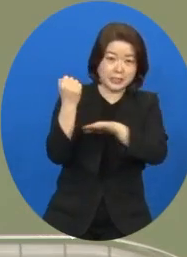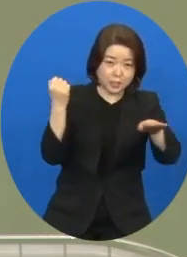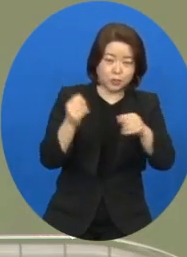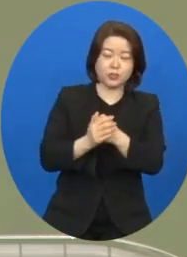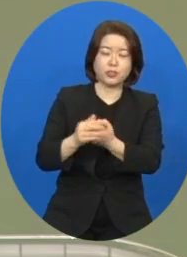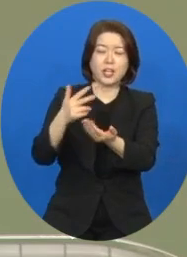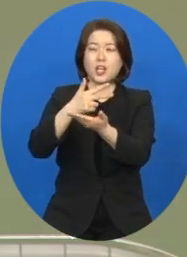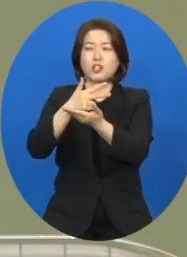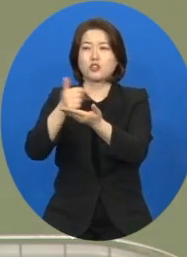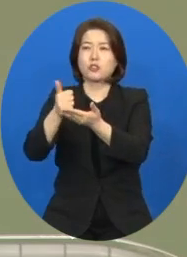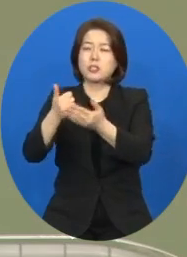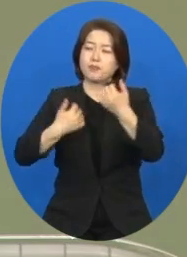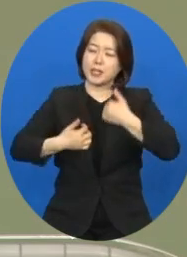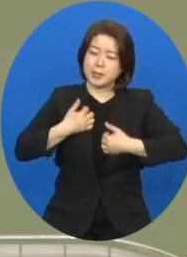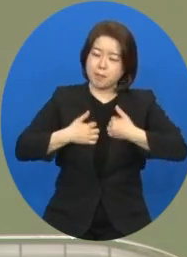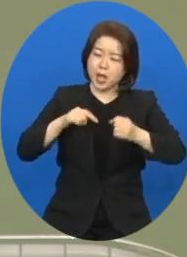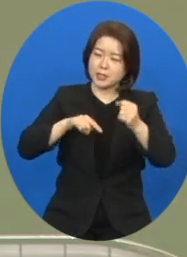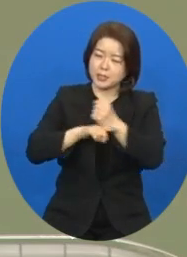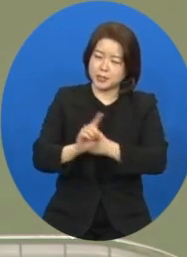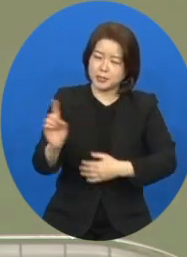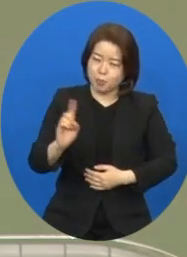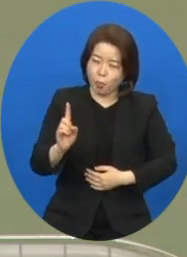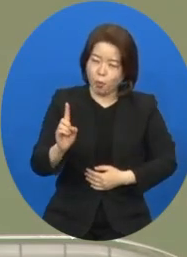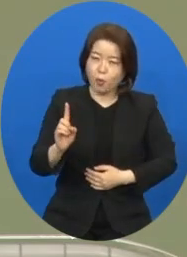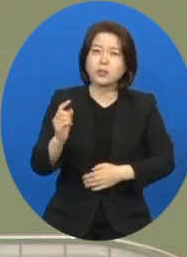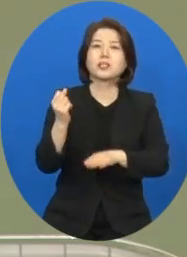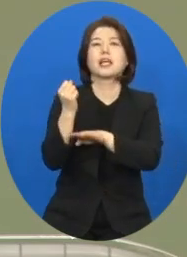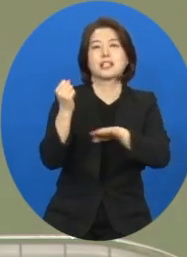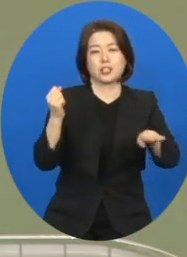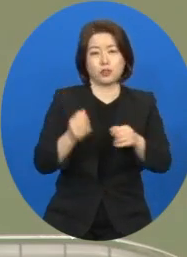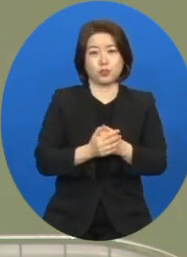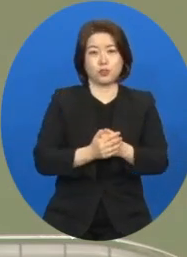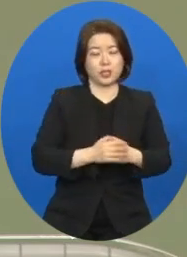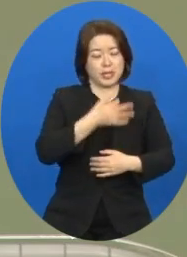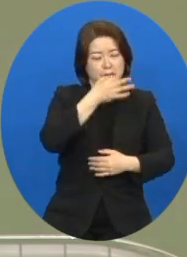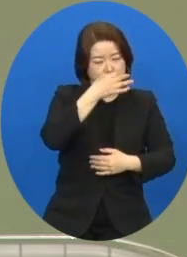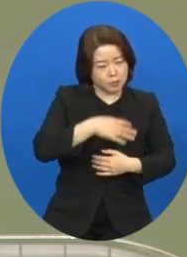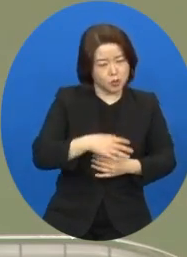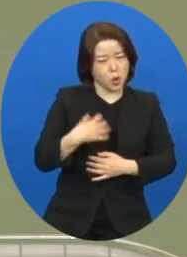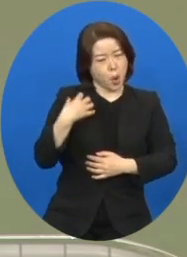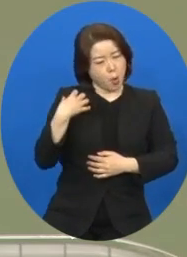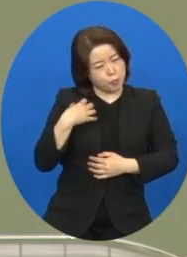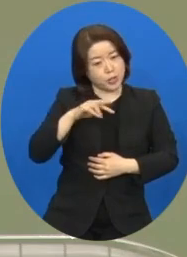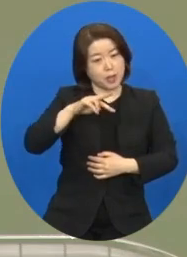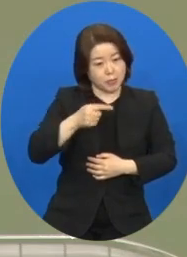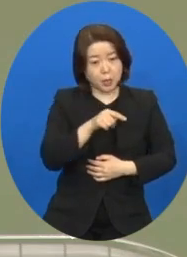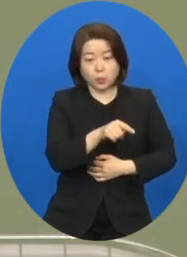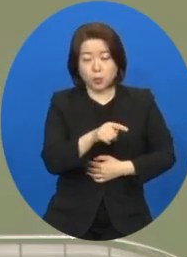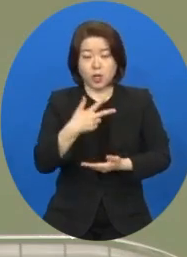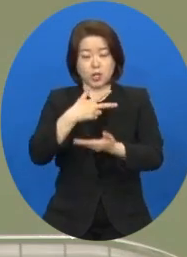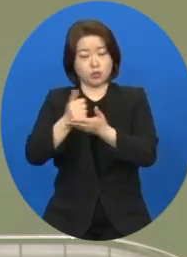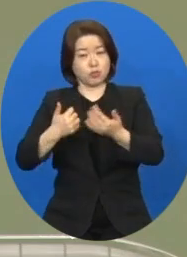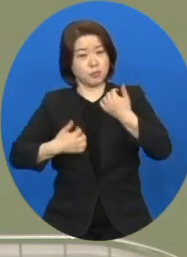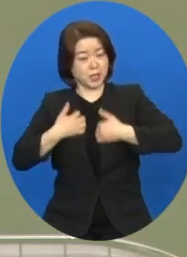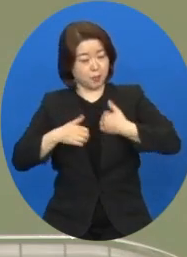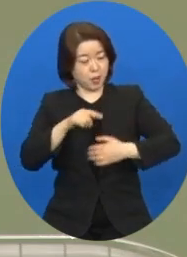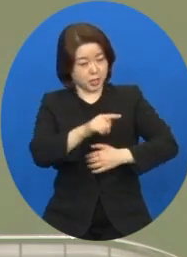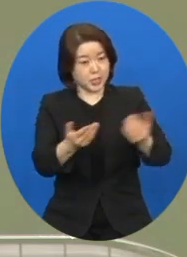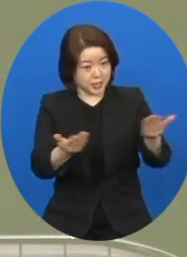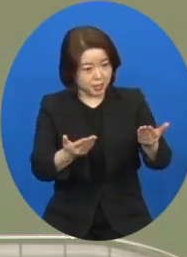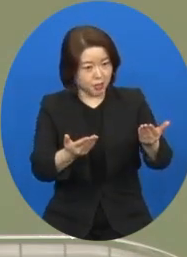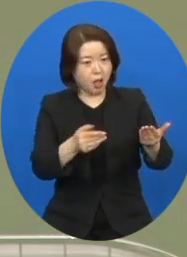기뻐하시는 뜻이 뭘까? 그게 기준입니다. 힘들어도 좀 부담이 돼도 주님이 기뻐하시는 일이라면